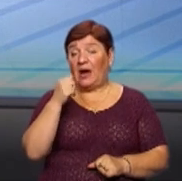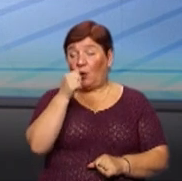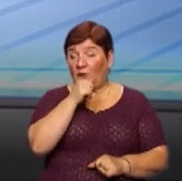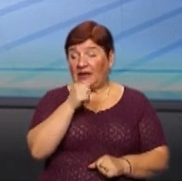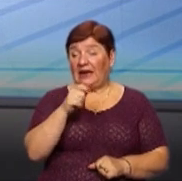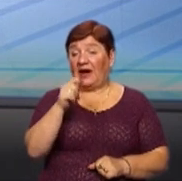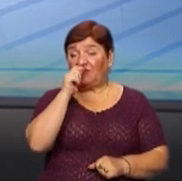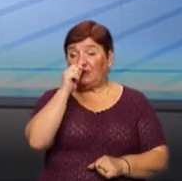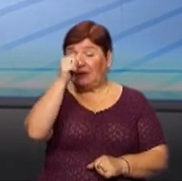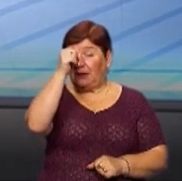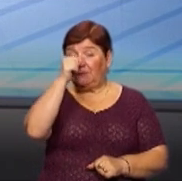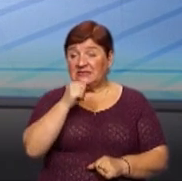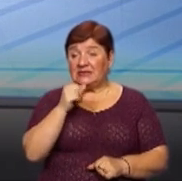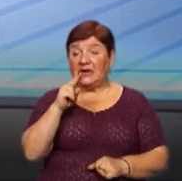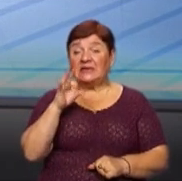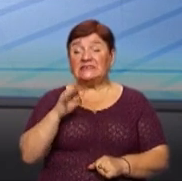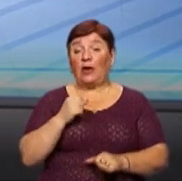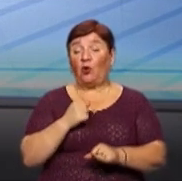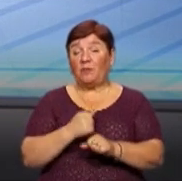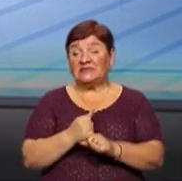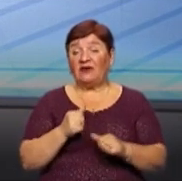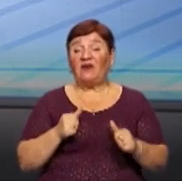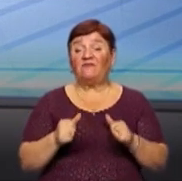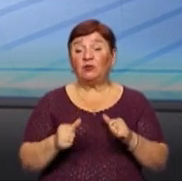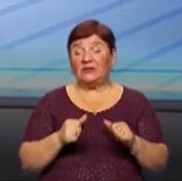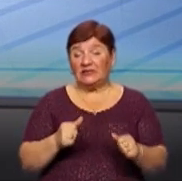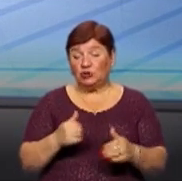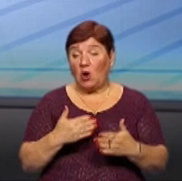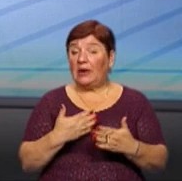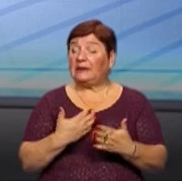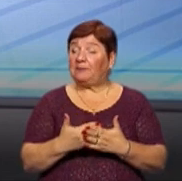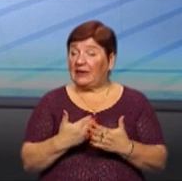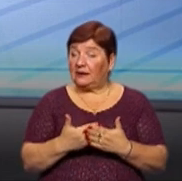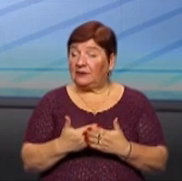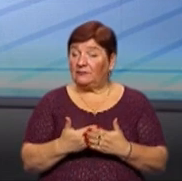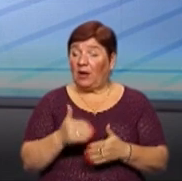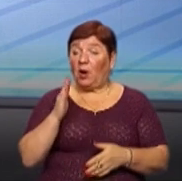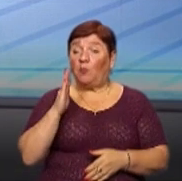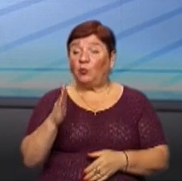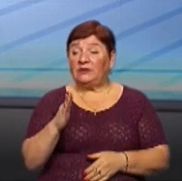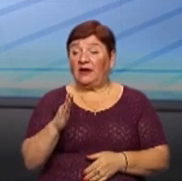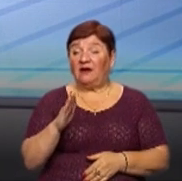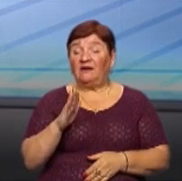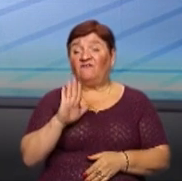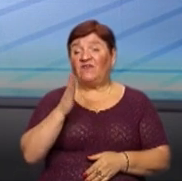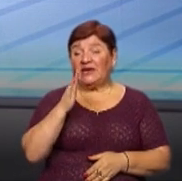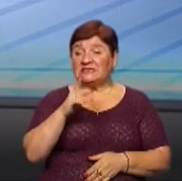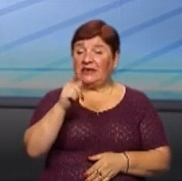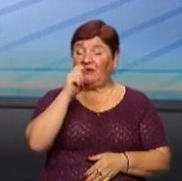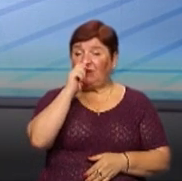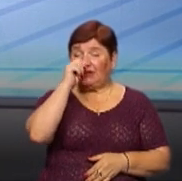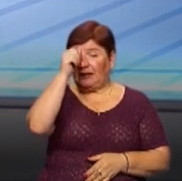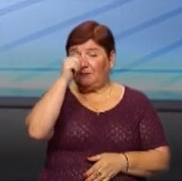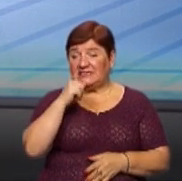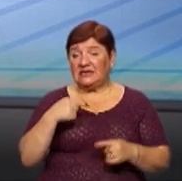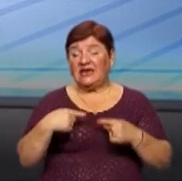місяць, березень, квітень місяць, це робиться в автоматичному режимі. Якщо, наприклад, буде в вересень чи квітень там місяць,